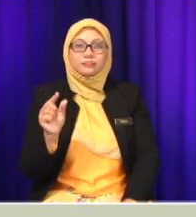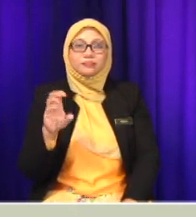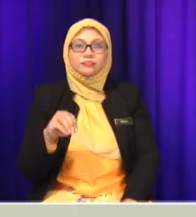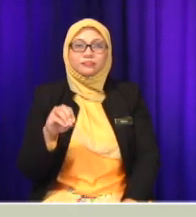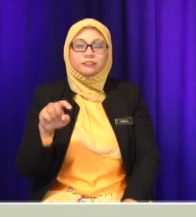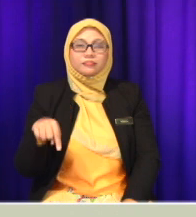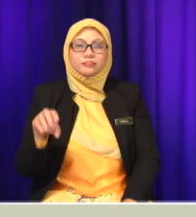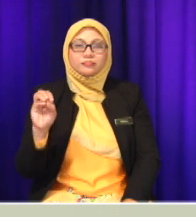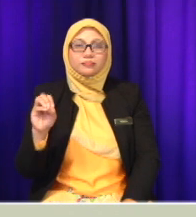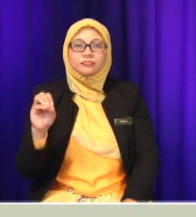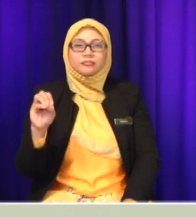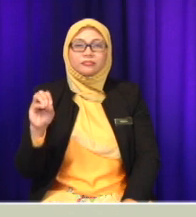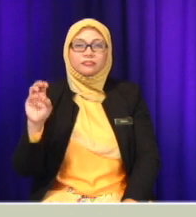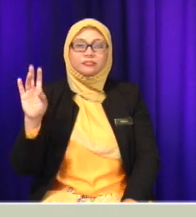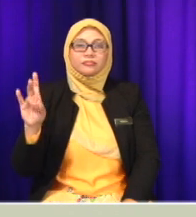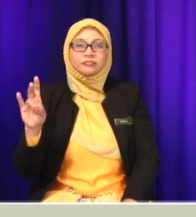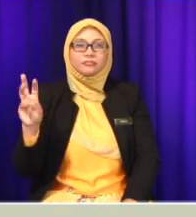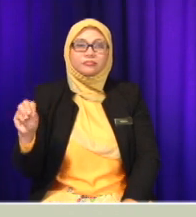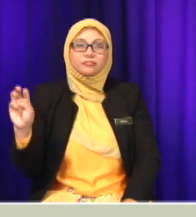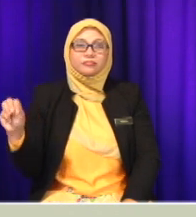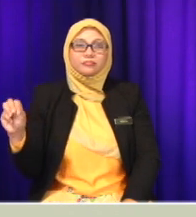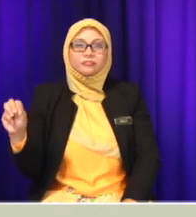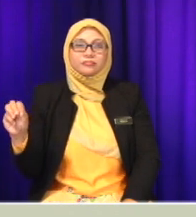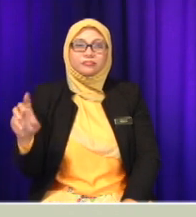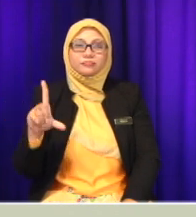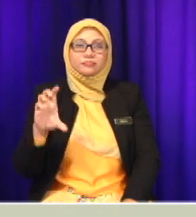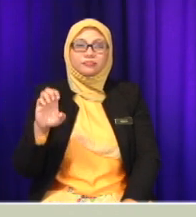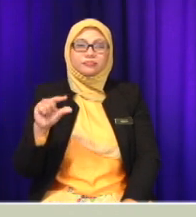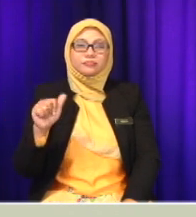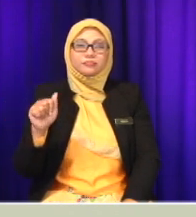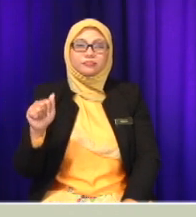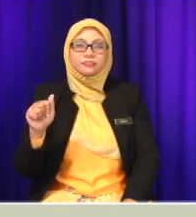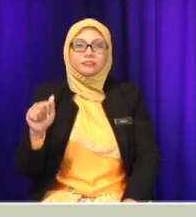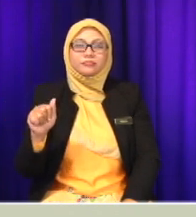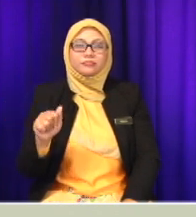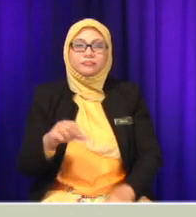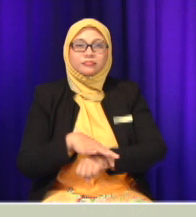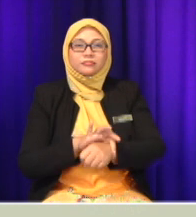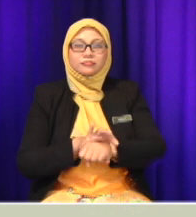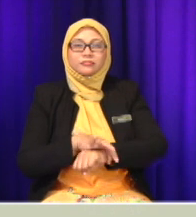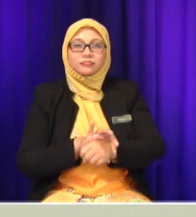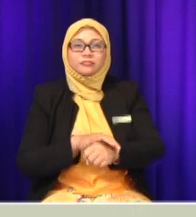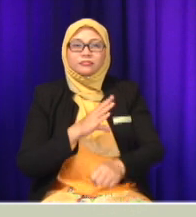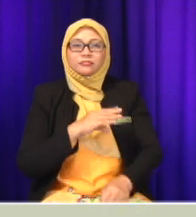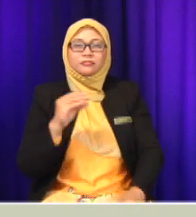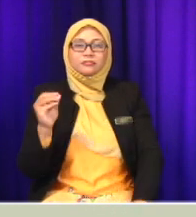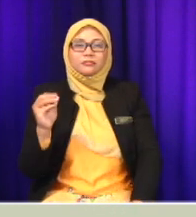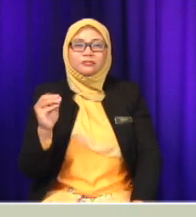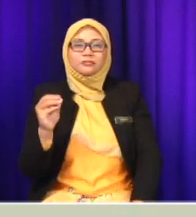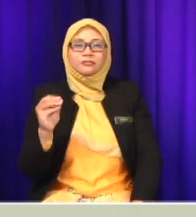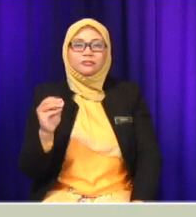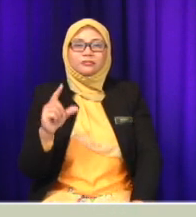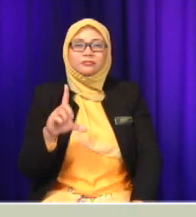0.70 mm kelegaan hujung gelang mampatan 0.60 mm dan juga yang terakhir